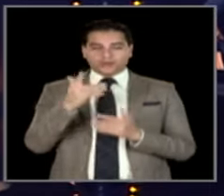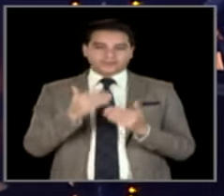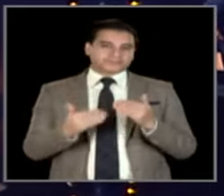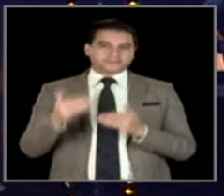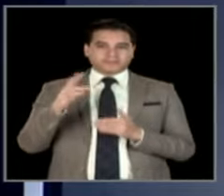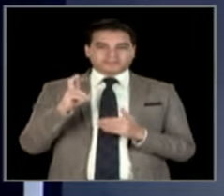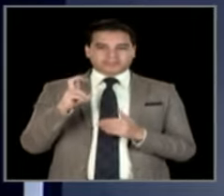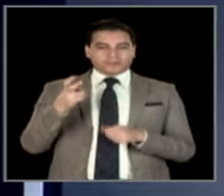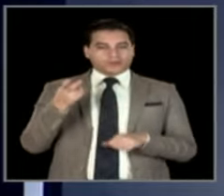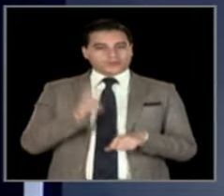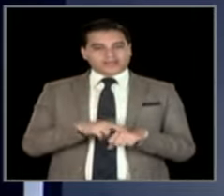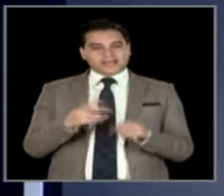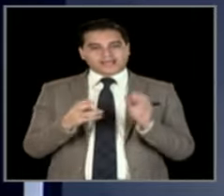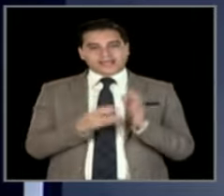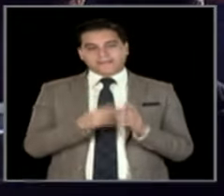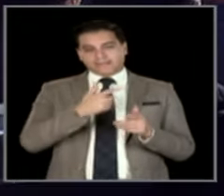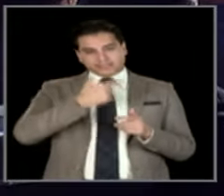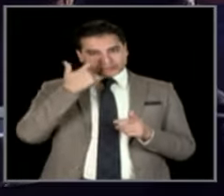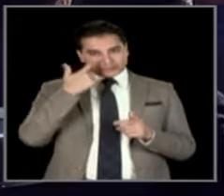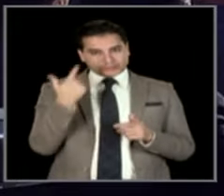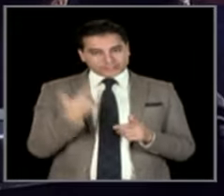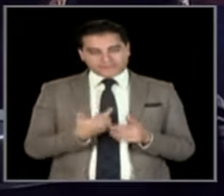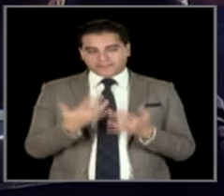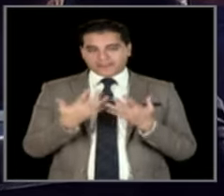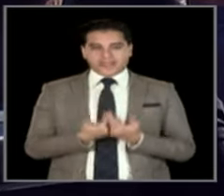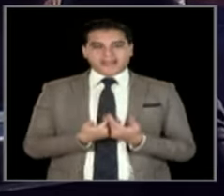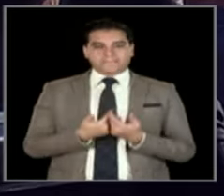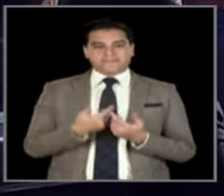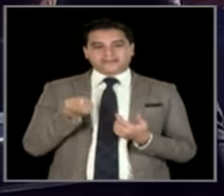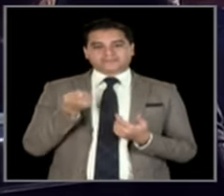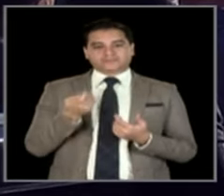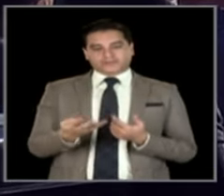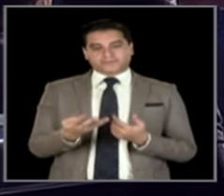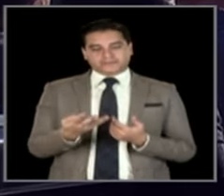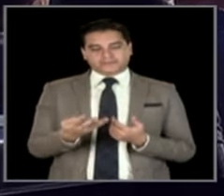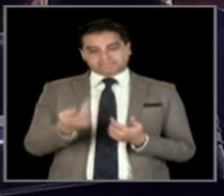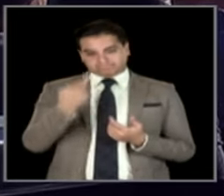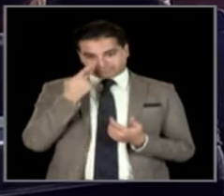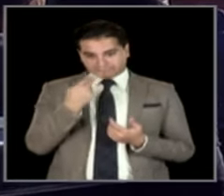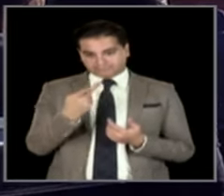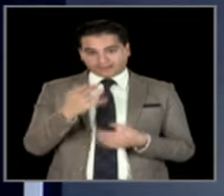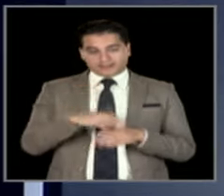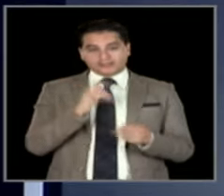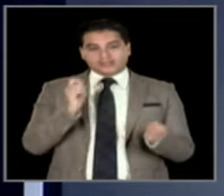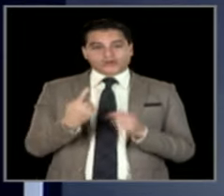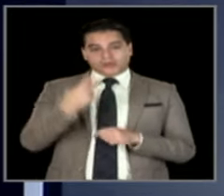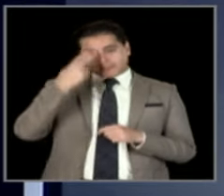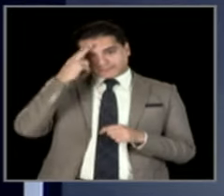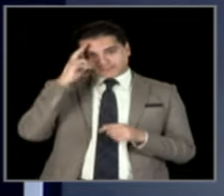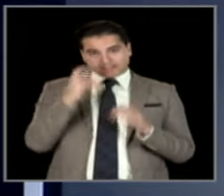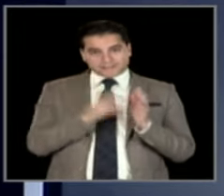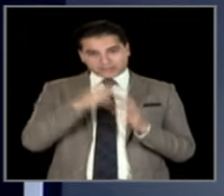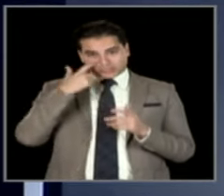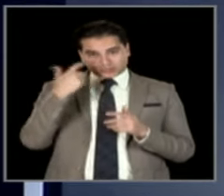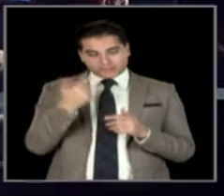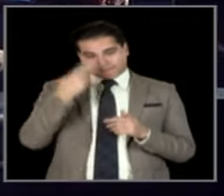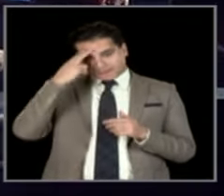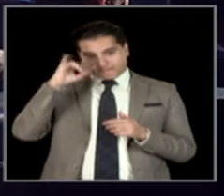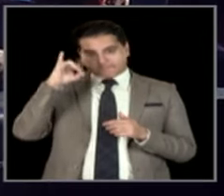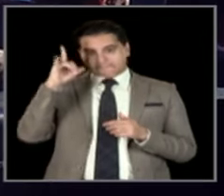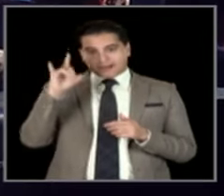متقدمين 70 نقطة، جامعة عين شمس 45. وعندنا تغيير واحد في جامعة عين شمس،